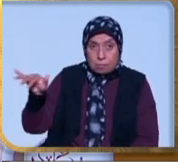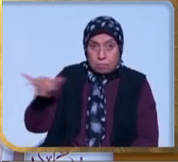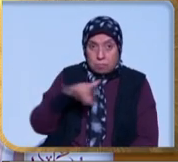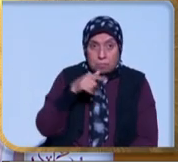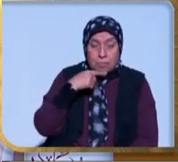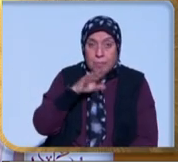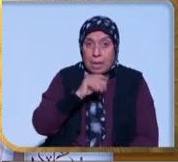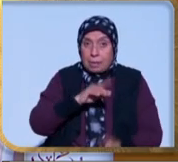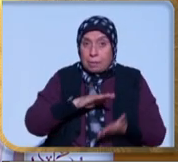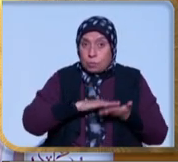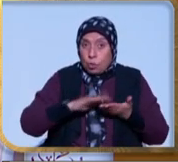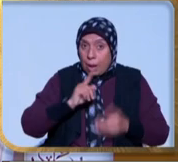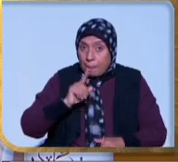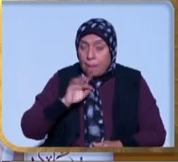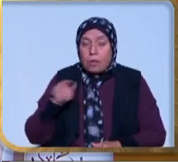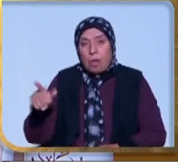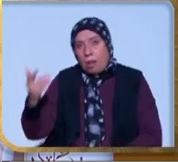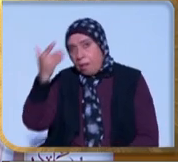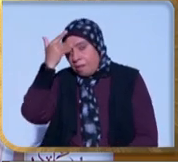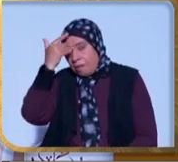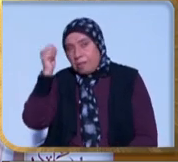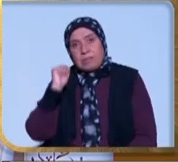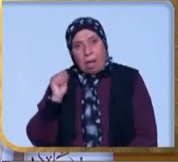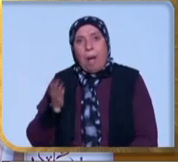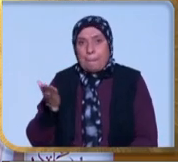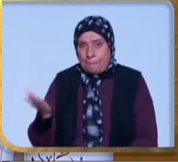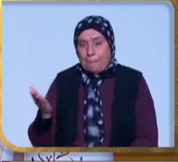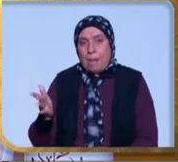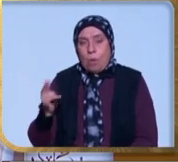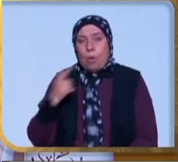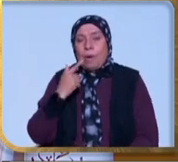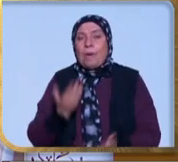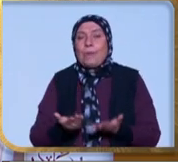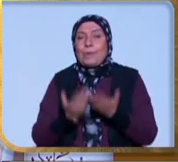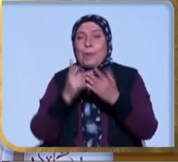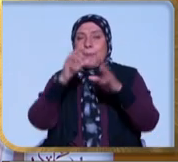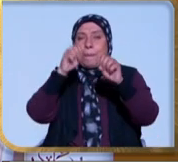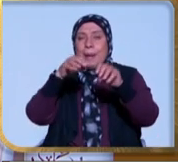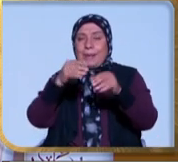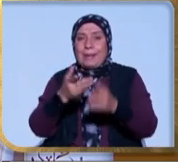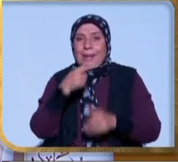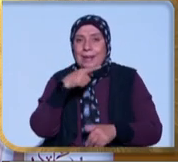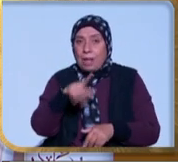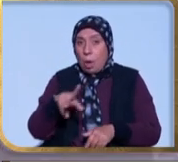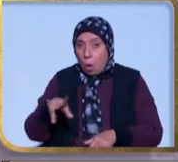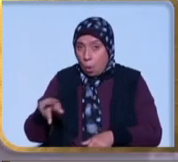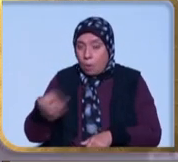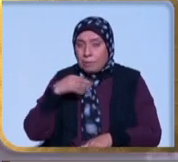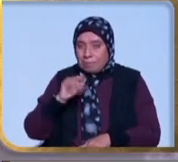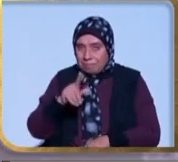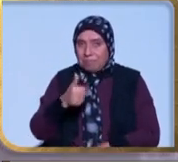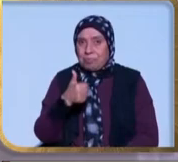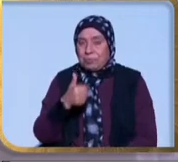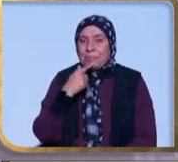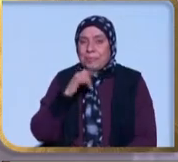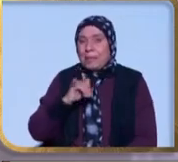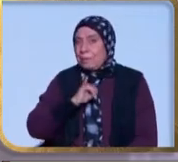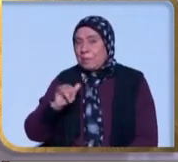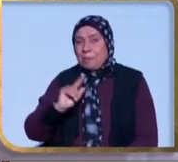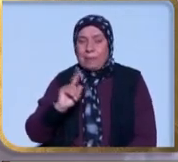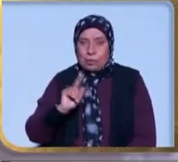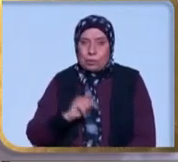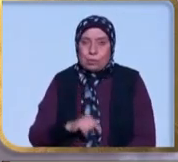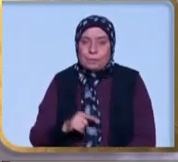مش راضين عنه بهذه الصورة. صاحبة السؤال يا إيمان، ربنا يبارك فيك يا إيمان، أخت برة وابنة برة. الأستاذة